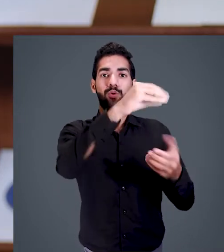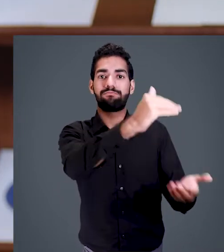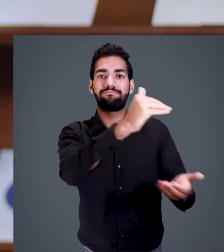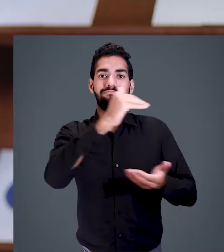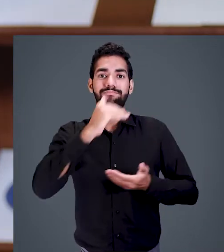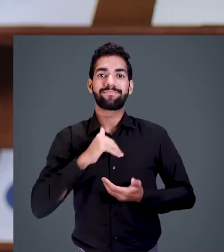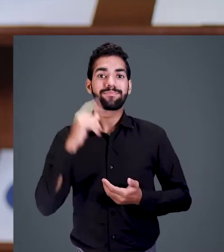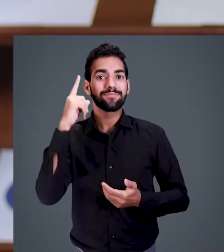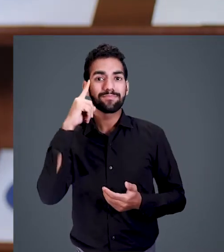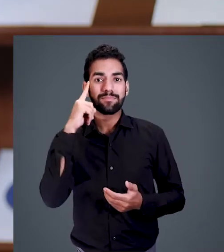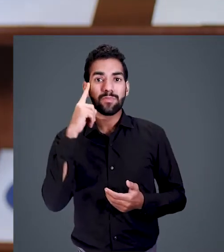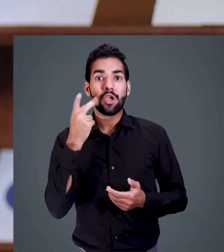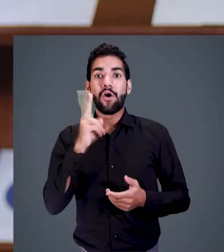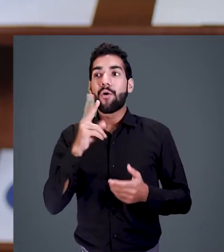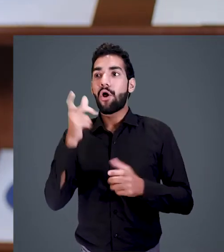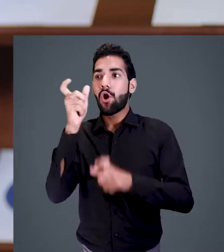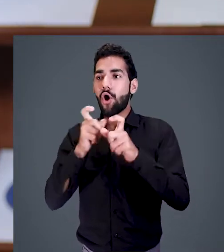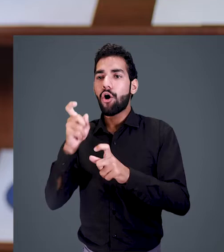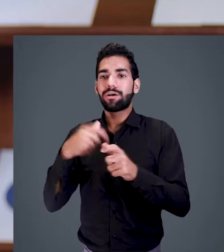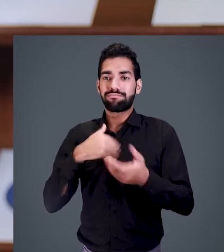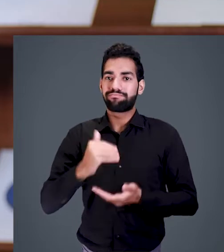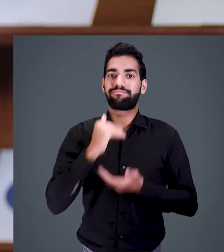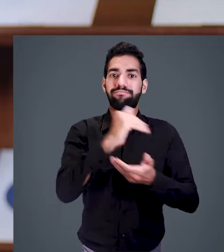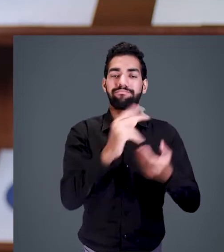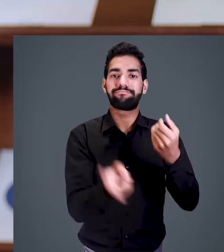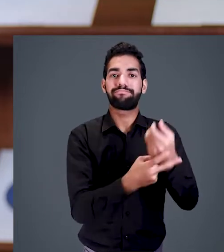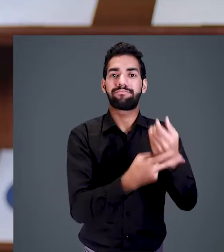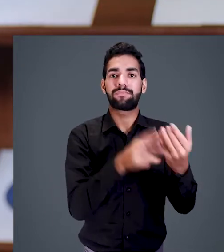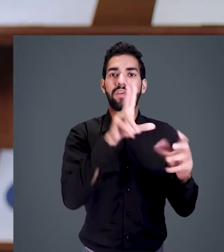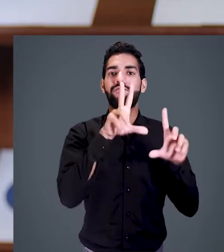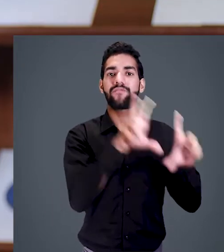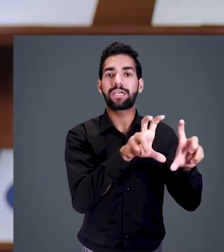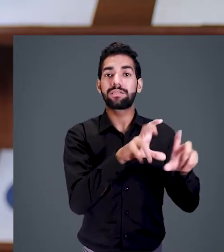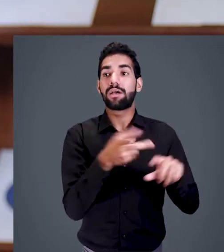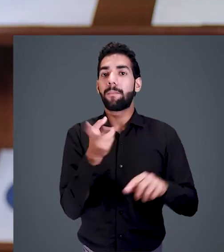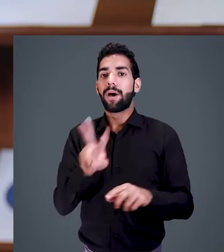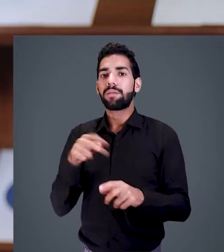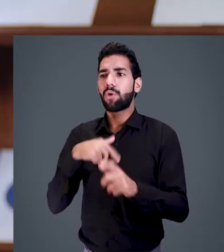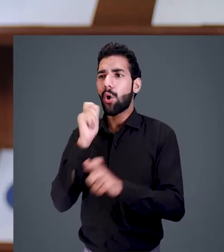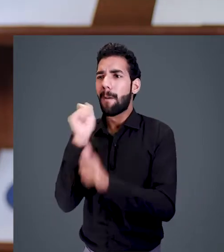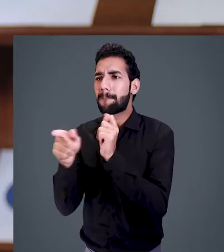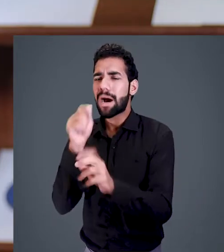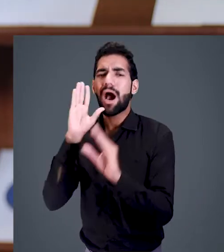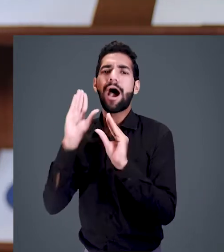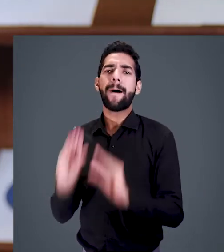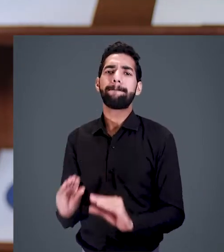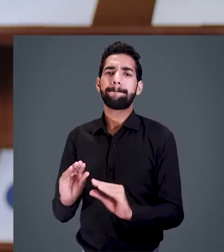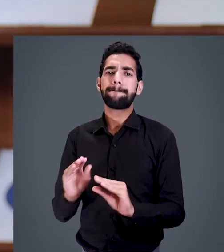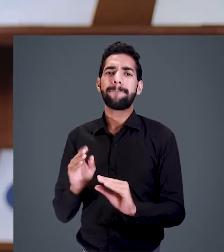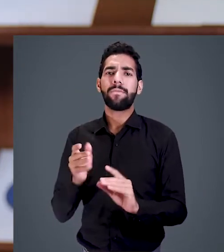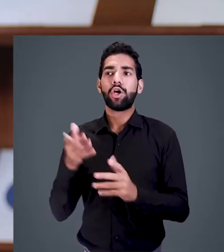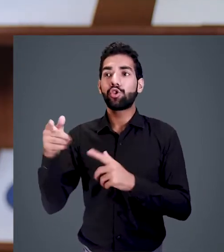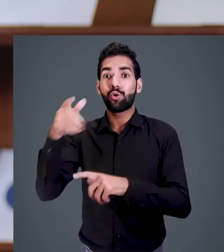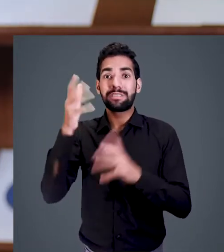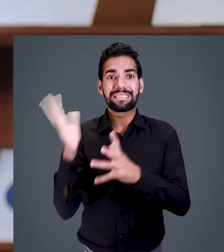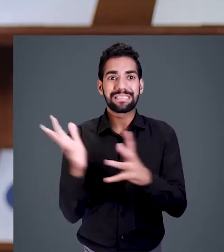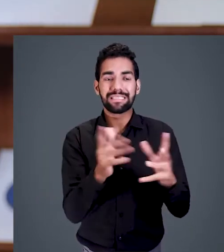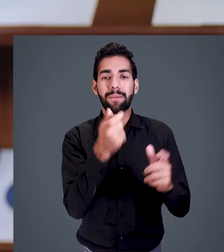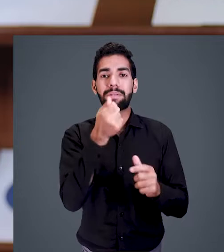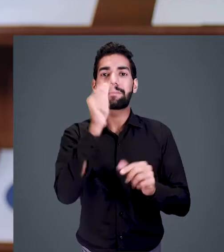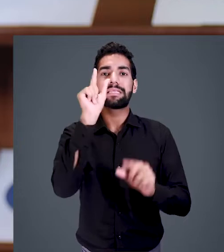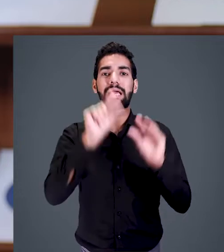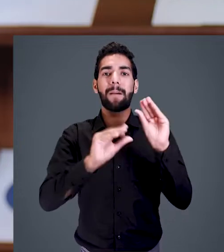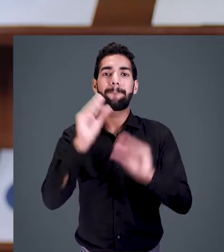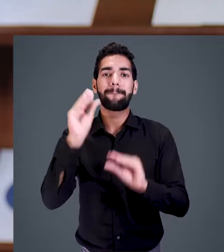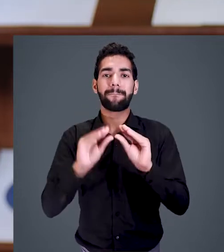انکریز ہوتی ہے تو لوگ پیسے کم خرچ کر رہے ہوتے ہیں، اور جب لوگ پیسے کم خرچ کر رہے ہوتے ہیں تو آپ کی پرائسز کم ہو جاتی